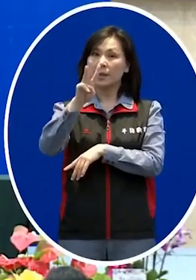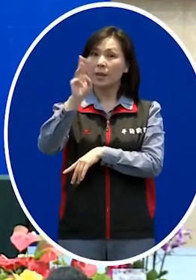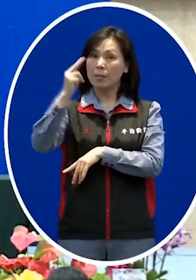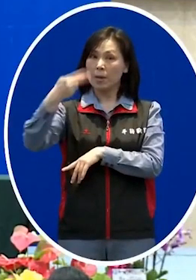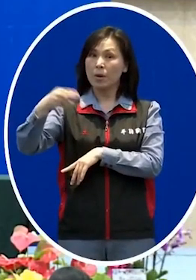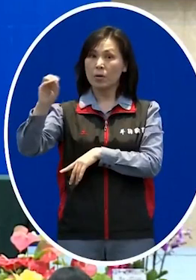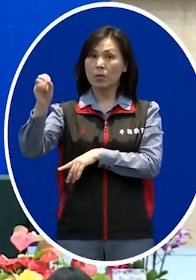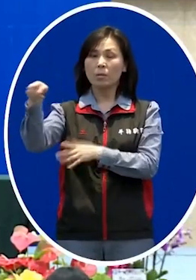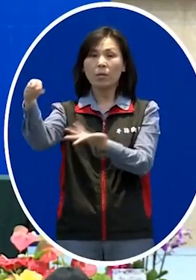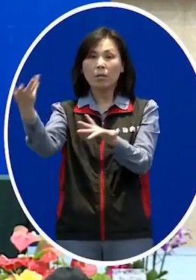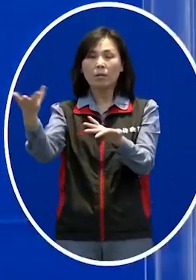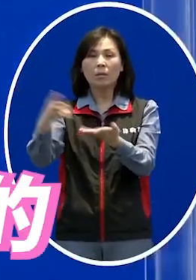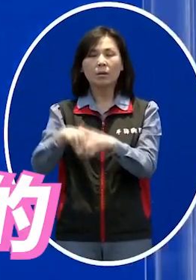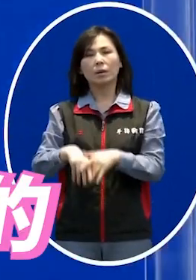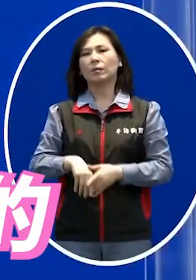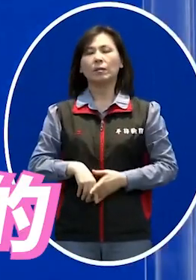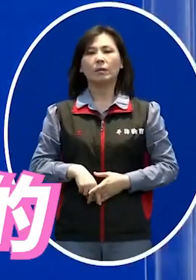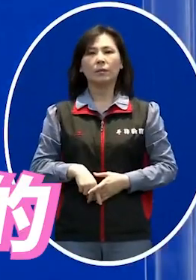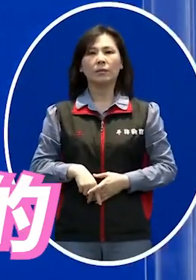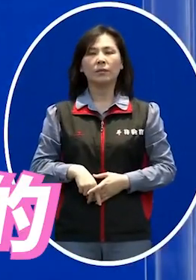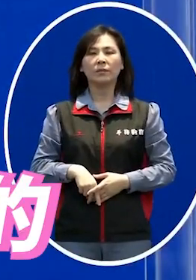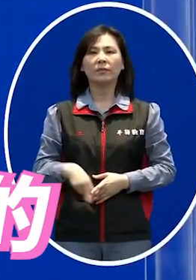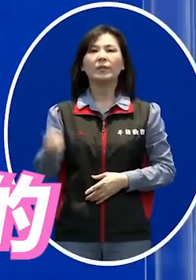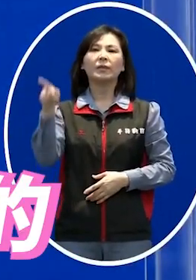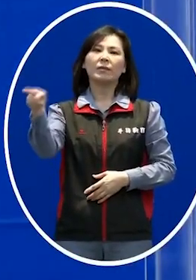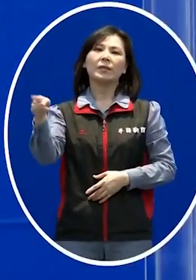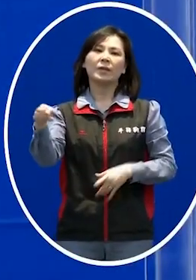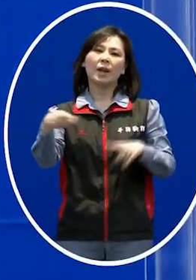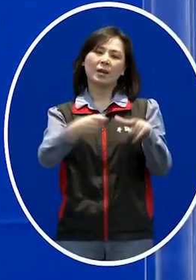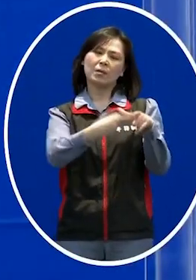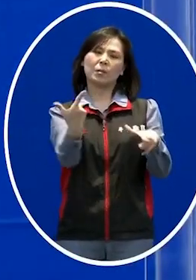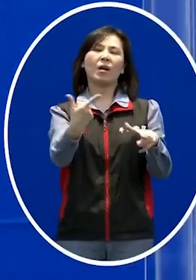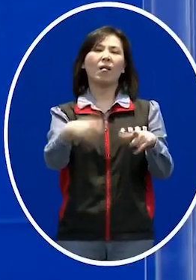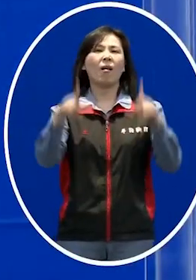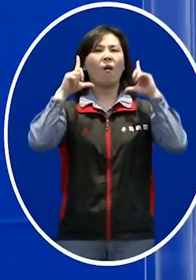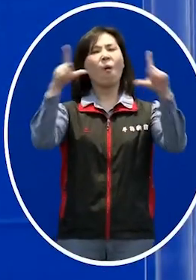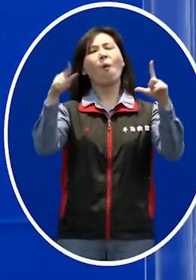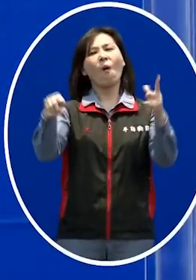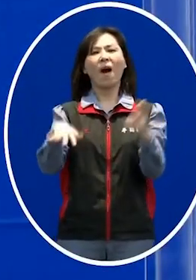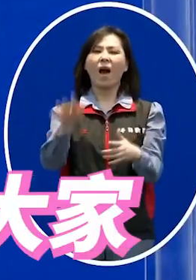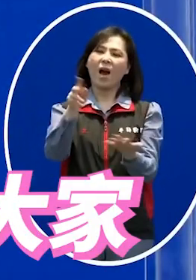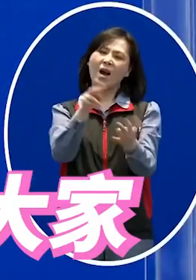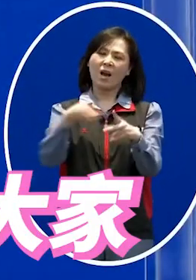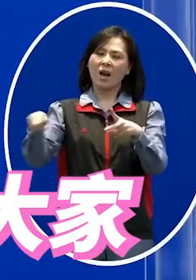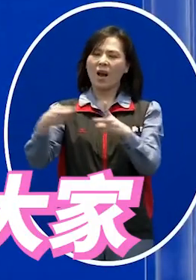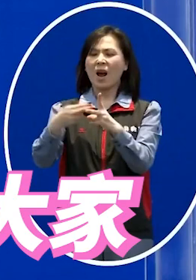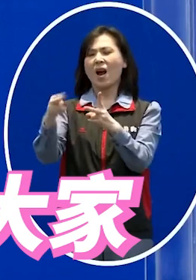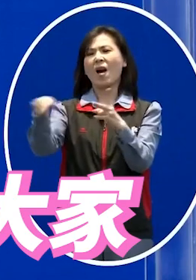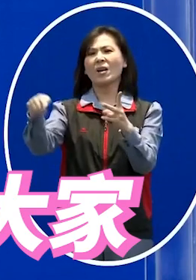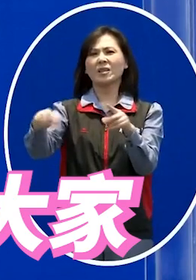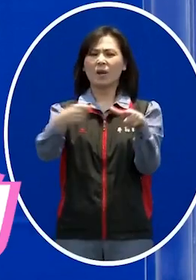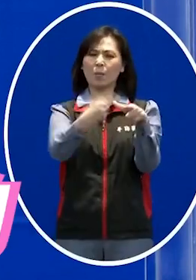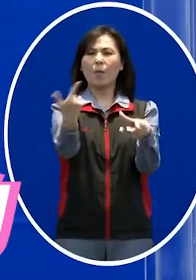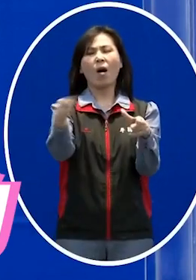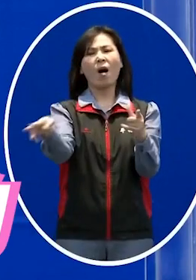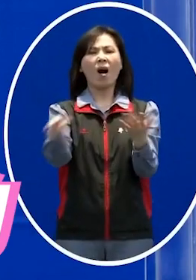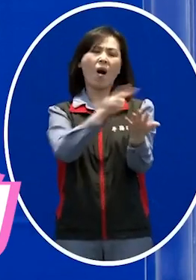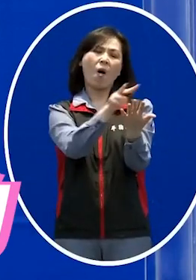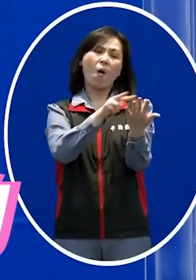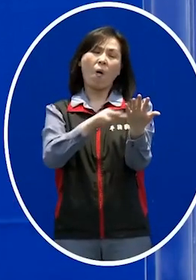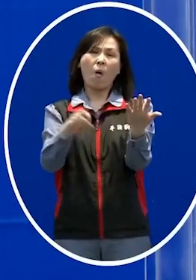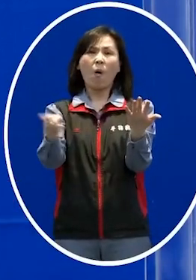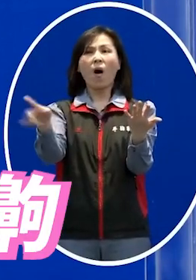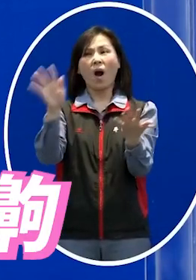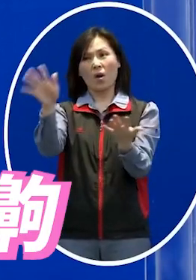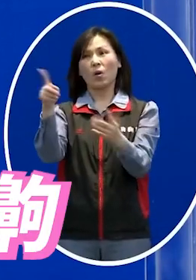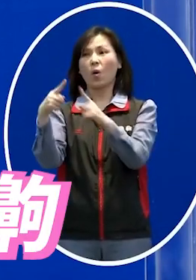啊。 我相信她这个已经都公开来的哈，有的人看得懂，有人看不懂，我也没办法强迫大家都看得懂了哈。